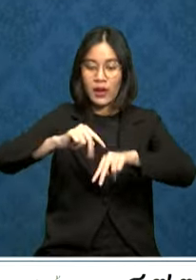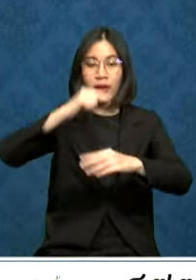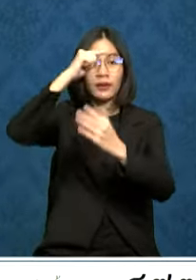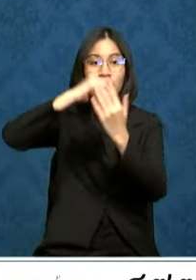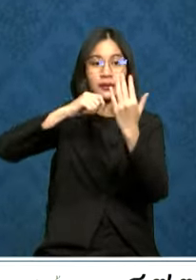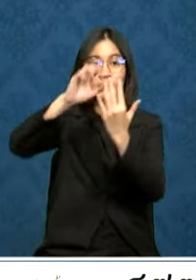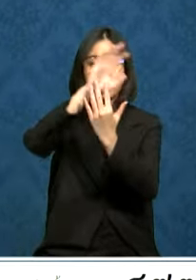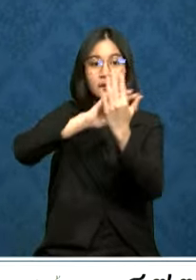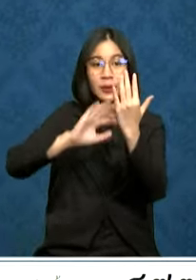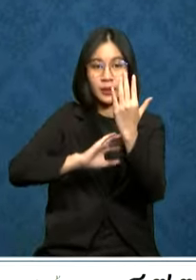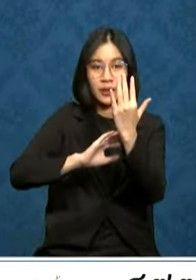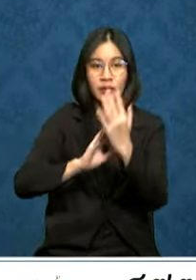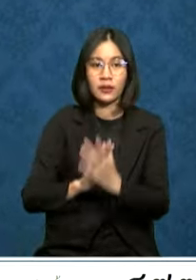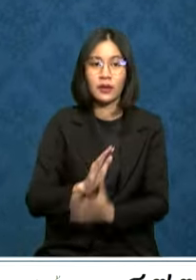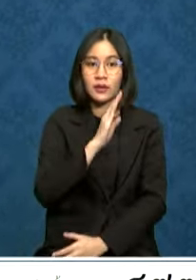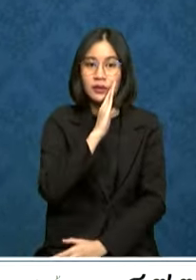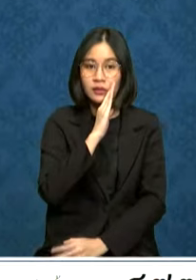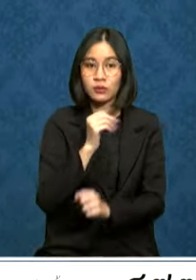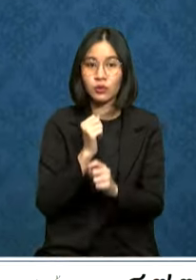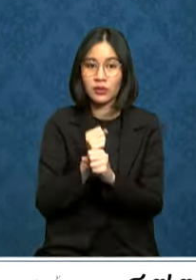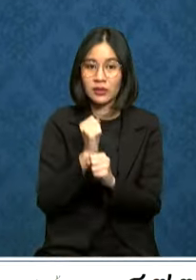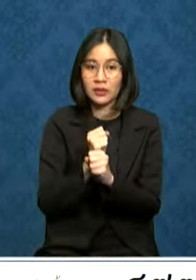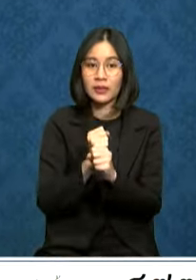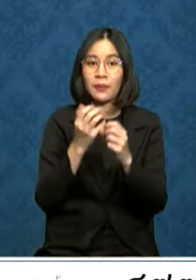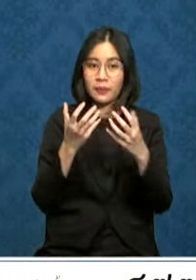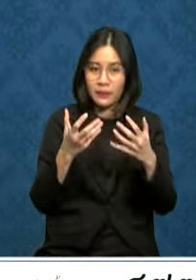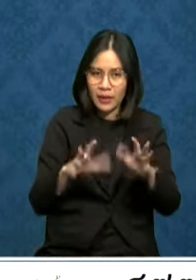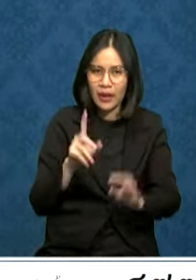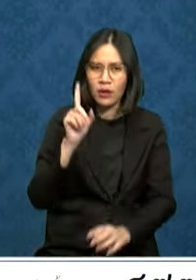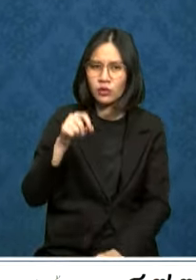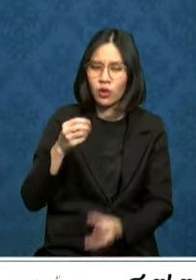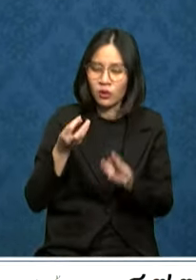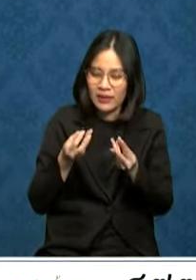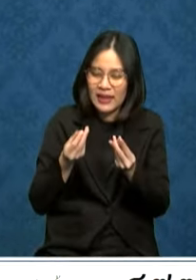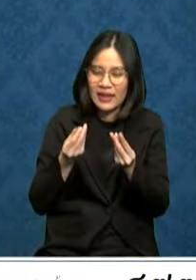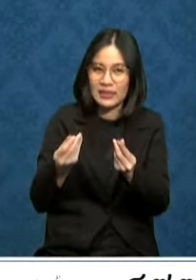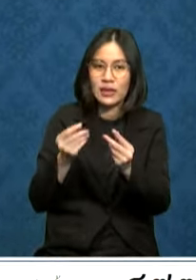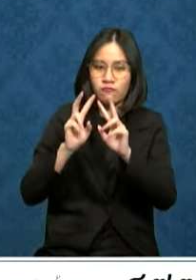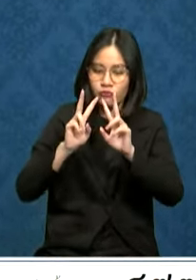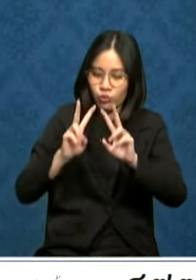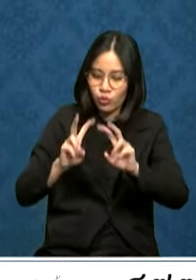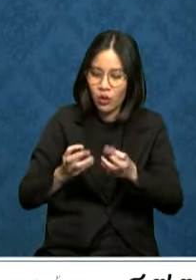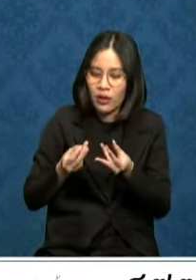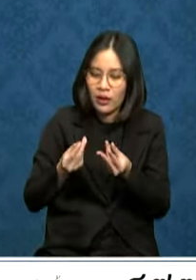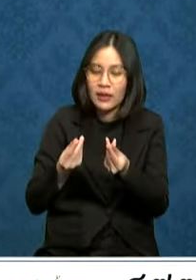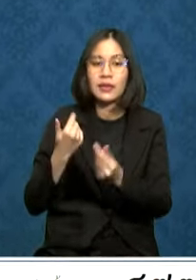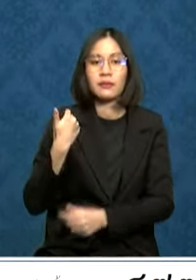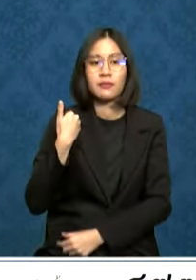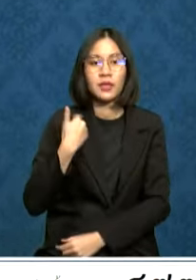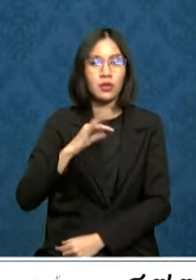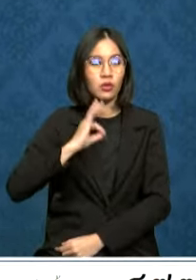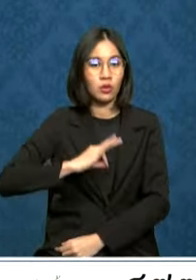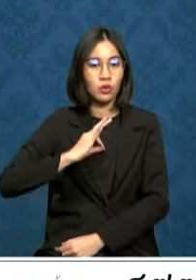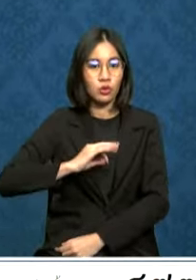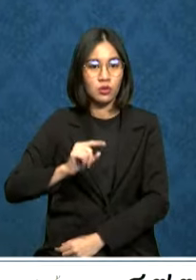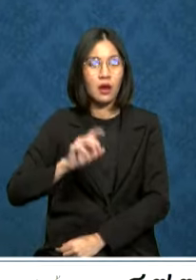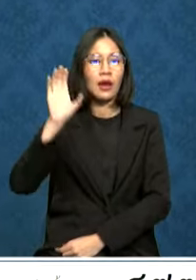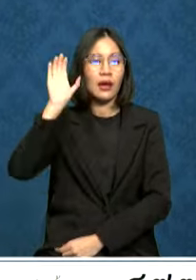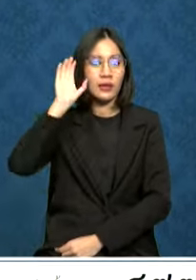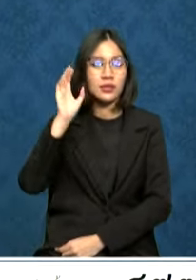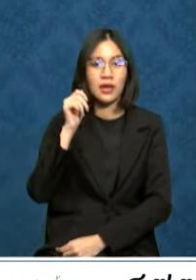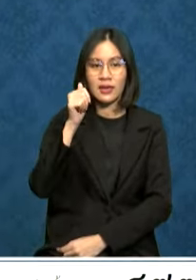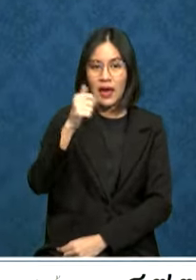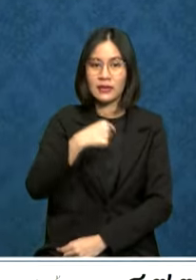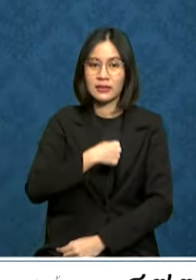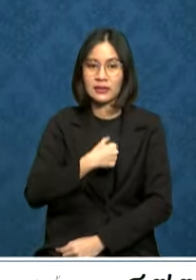เทศเพรฉน อะไรที่เราทำ เราตองมีความละเอียดอ่อน แลวก็ตองมความสึกวามันเชื่อถือได้